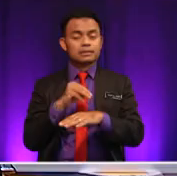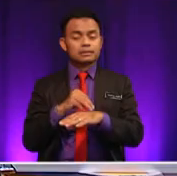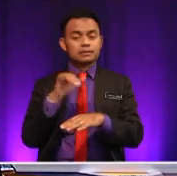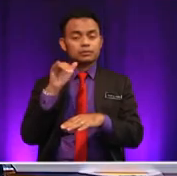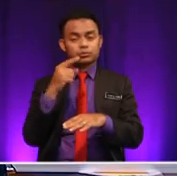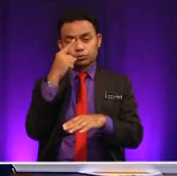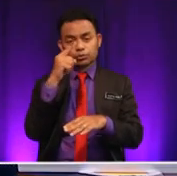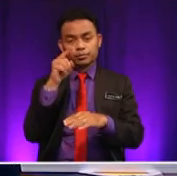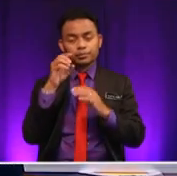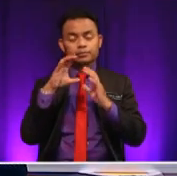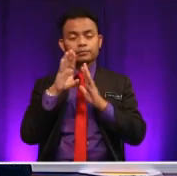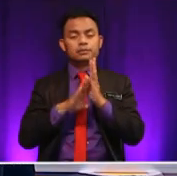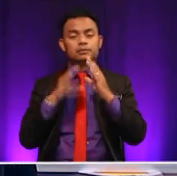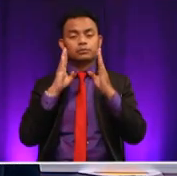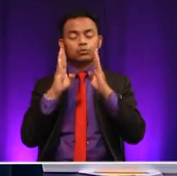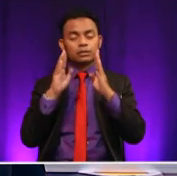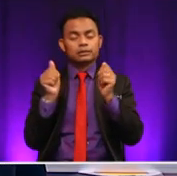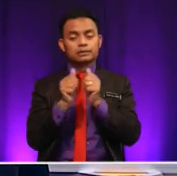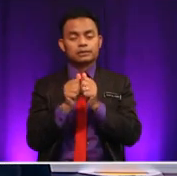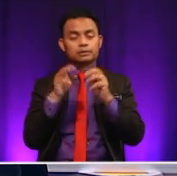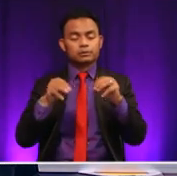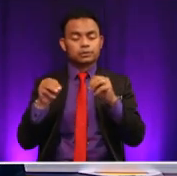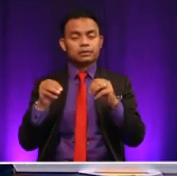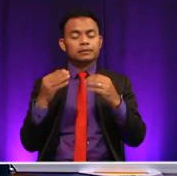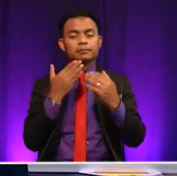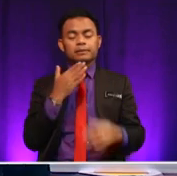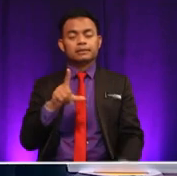sekarang Mari kita berinteraksi